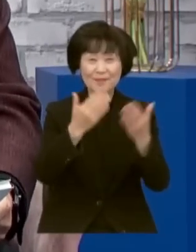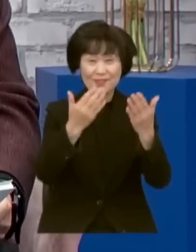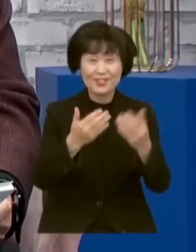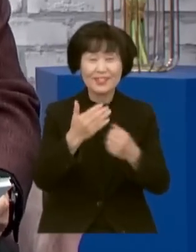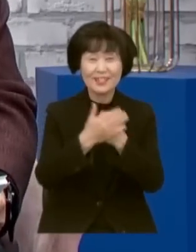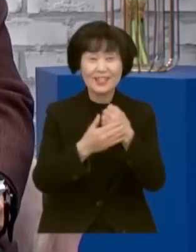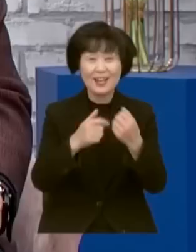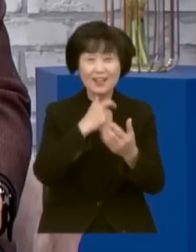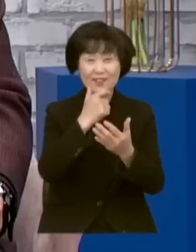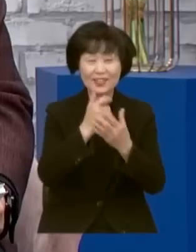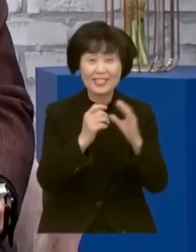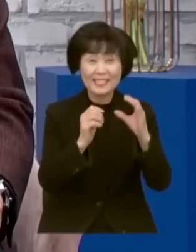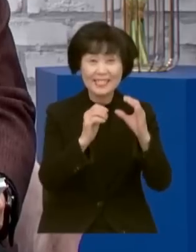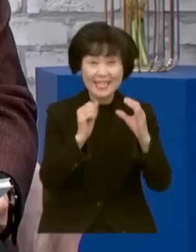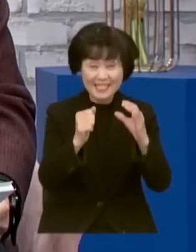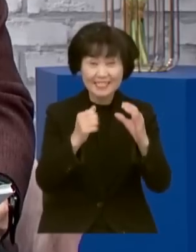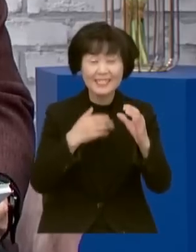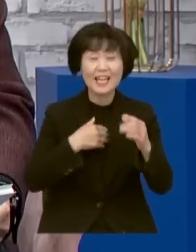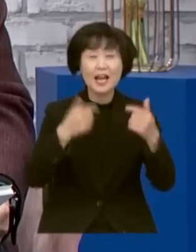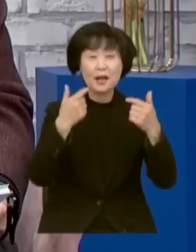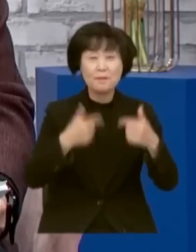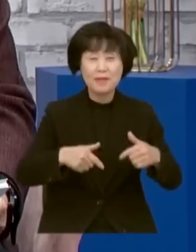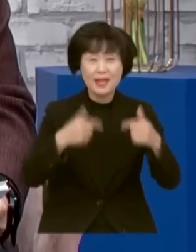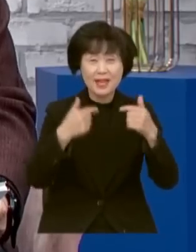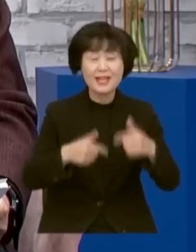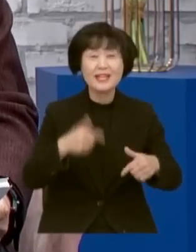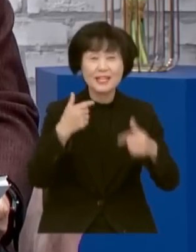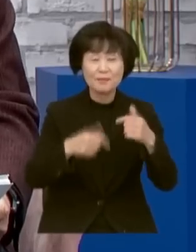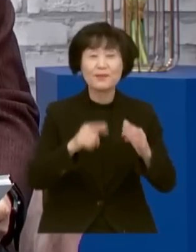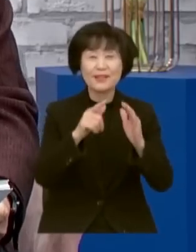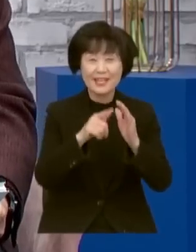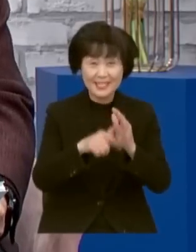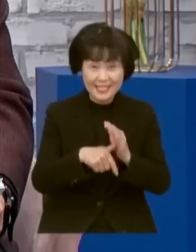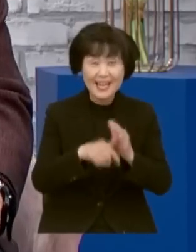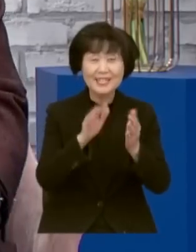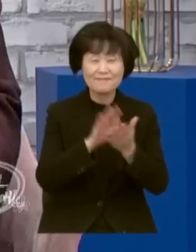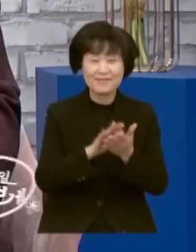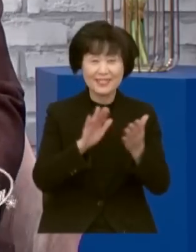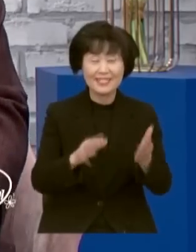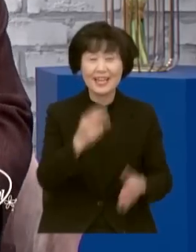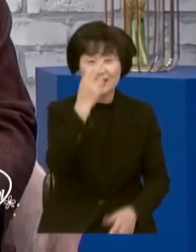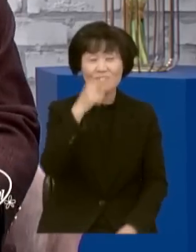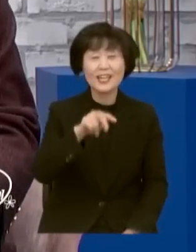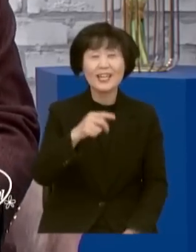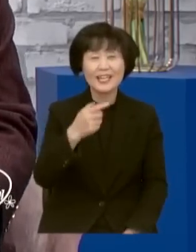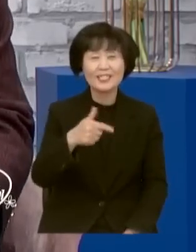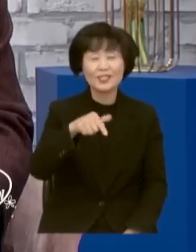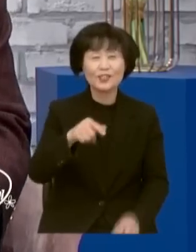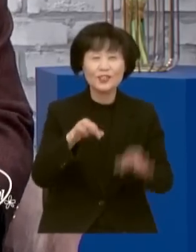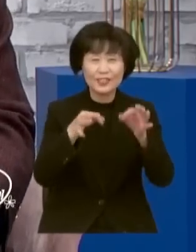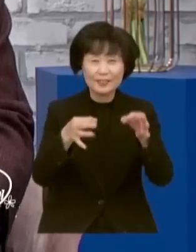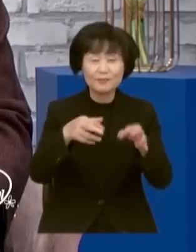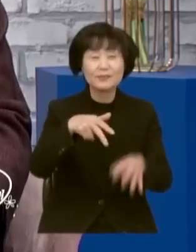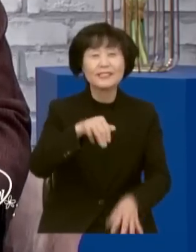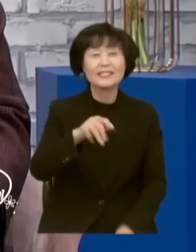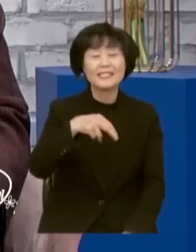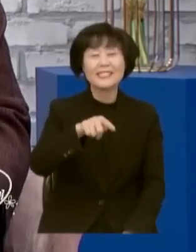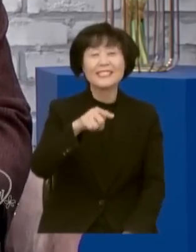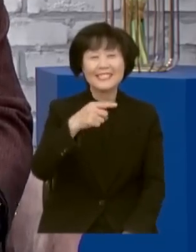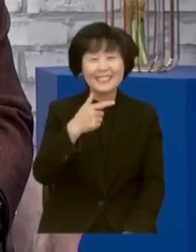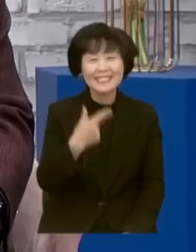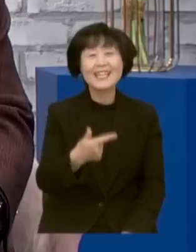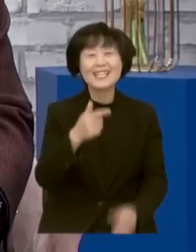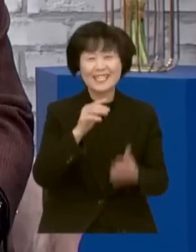안녕하십니까. 하나님이 주신 은혜와 감동 있는 CTS 내가 매일 기쁘게 시간입니다. 저는 최선규입니다. 반갑습니다. 안녕하세요. 김지선입니다. 안녕하세요.